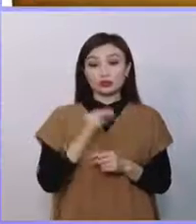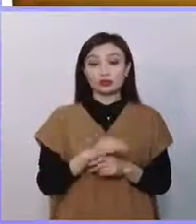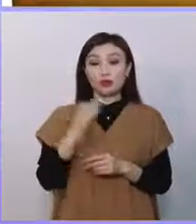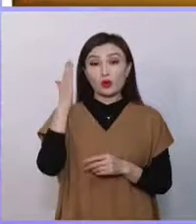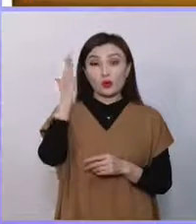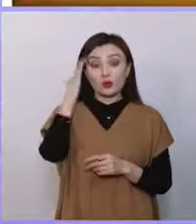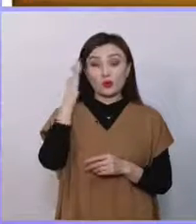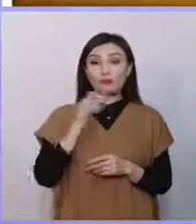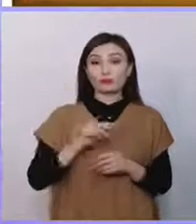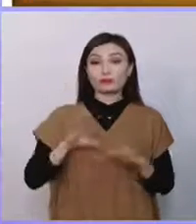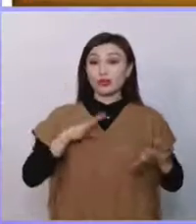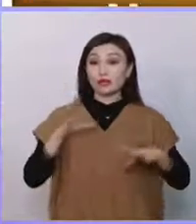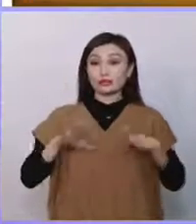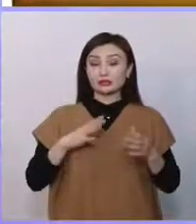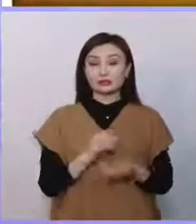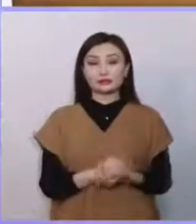точить